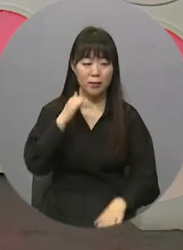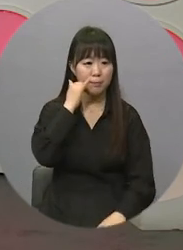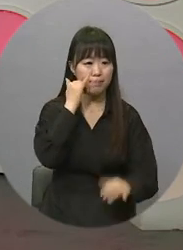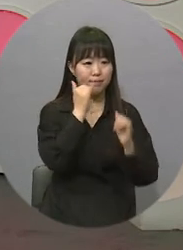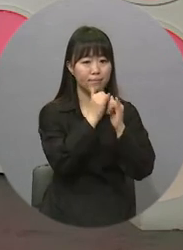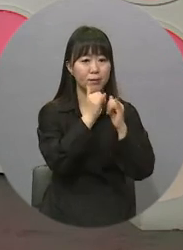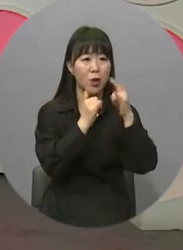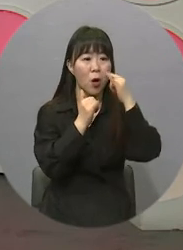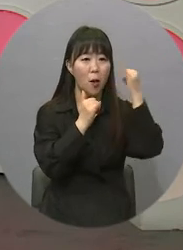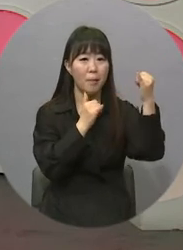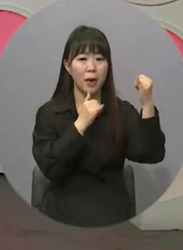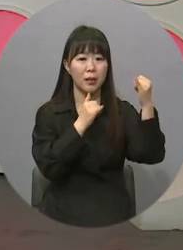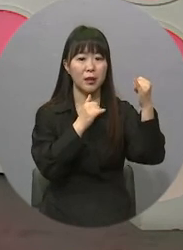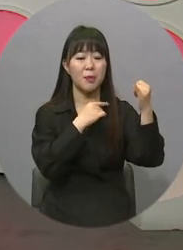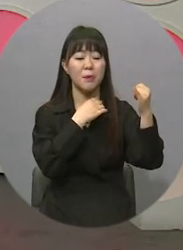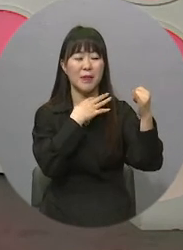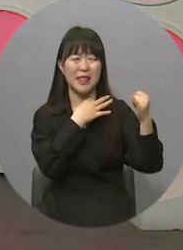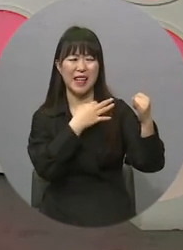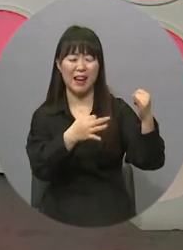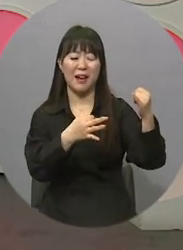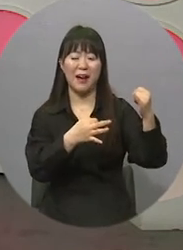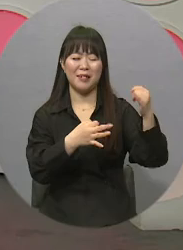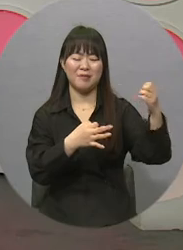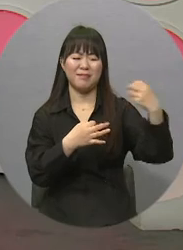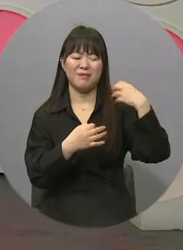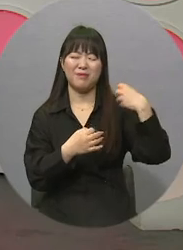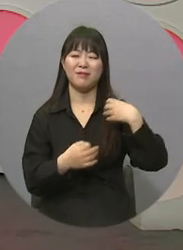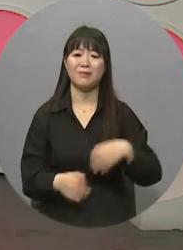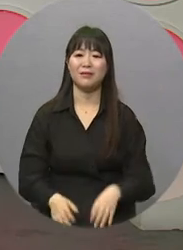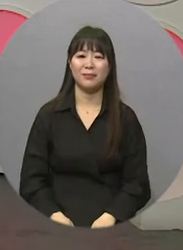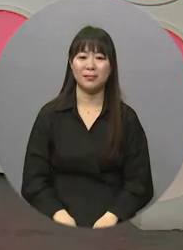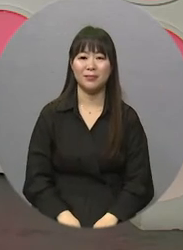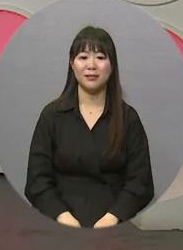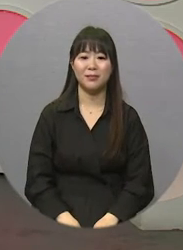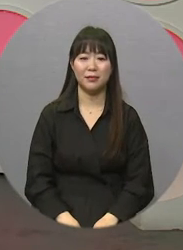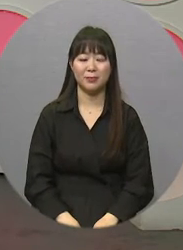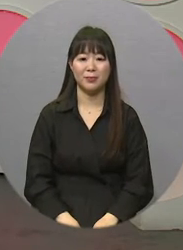너머로 엄마의 우렁찬 목소리가 들려옵니다.